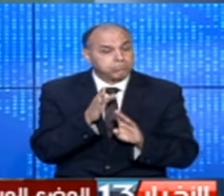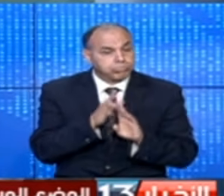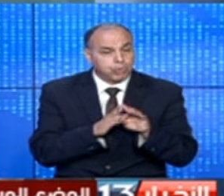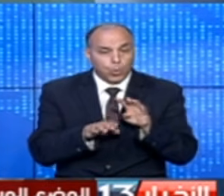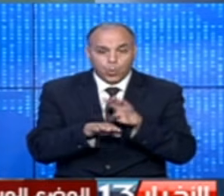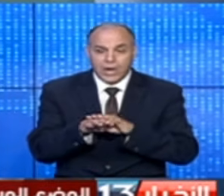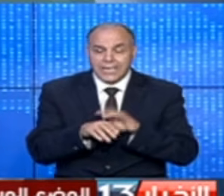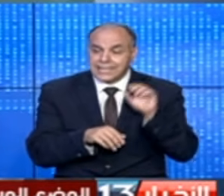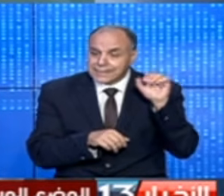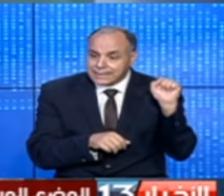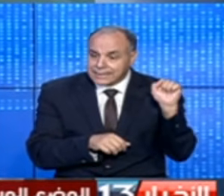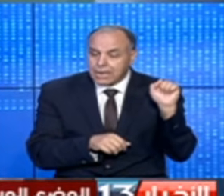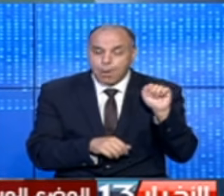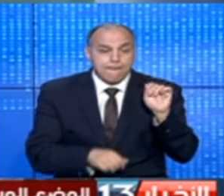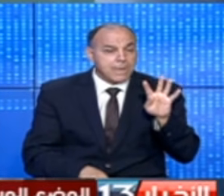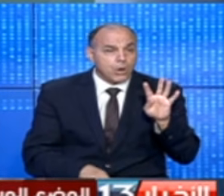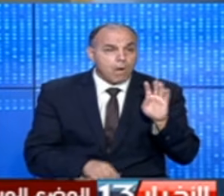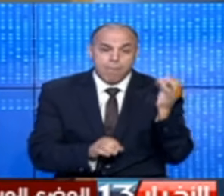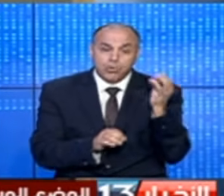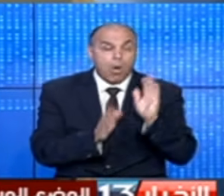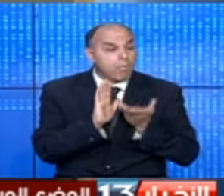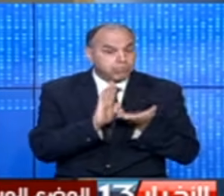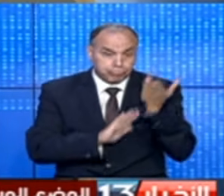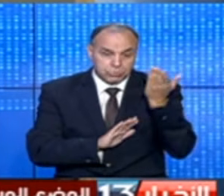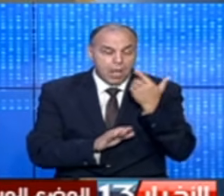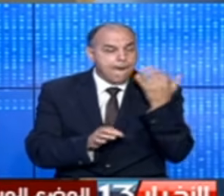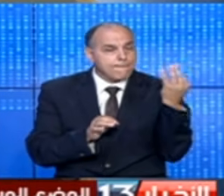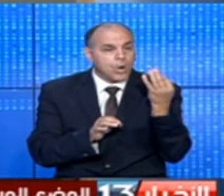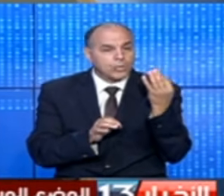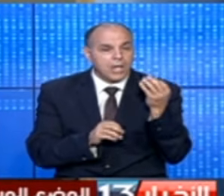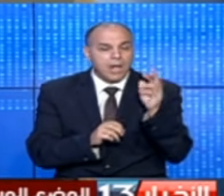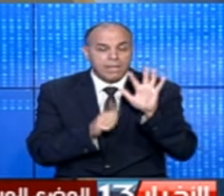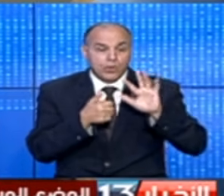ولاية سليان ومنوبة أعلى النسب بمعدل